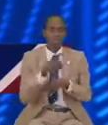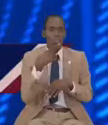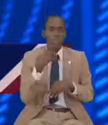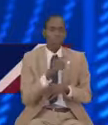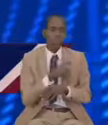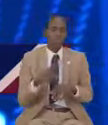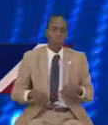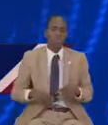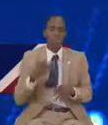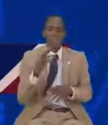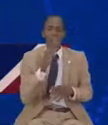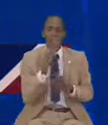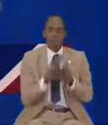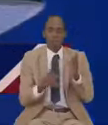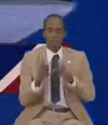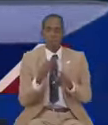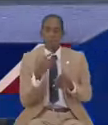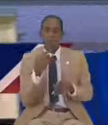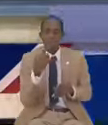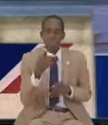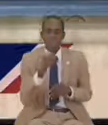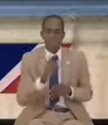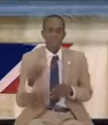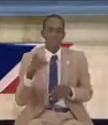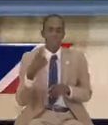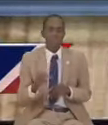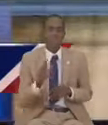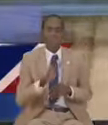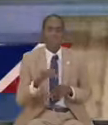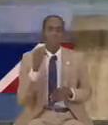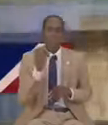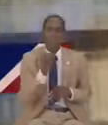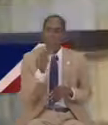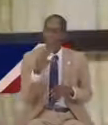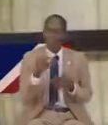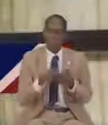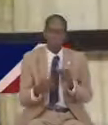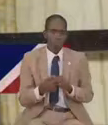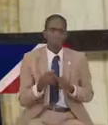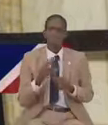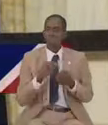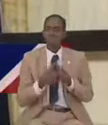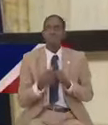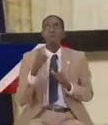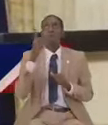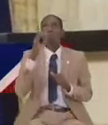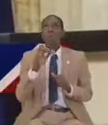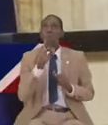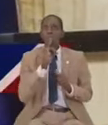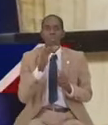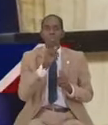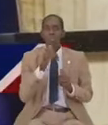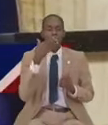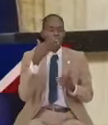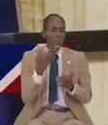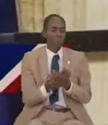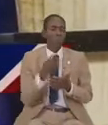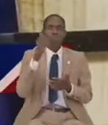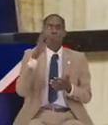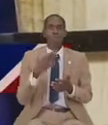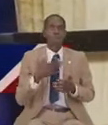il y a des gens qui disaient au peuple de Juda il y a pas de problème Dieu est un bon Dieu que mon Dieu n'est pas